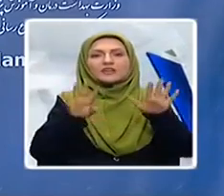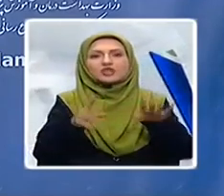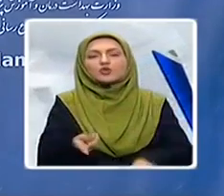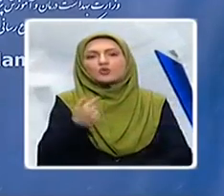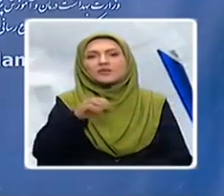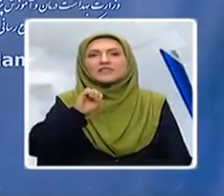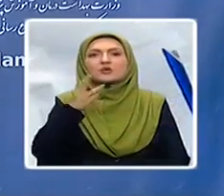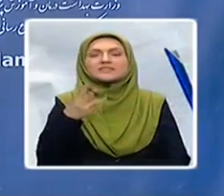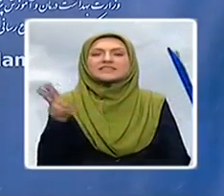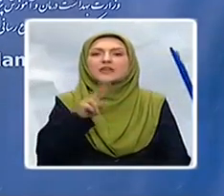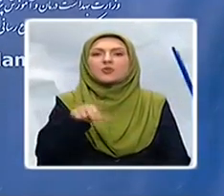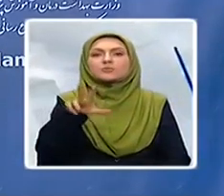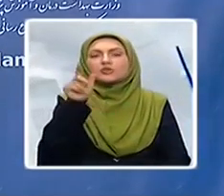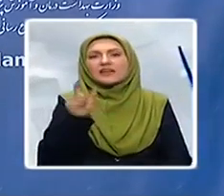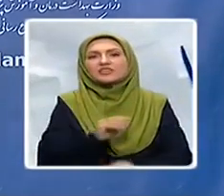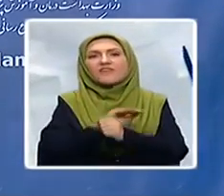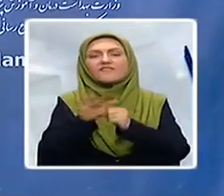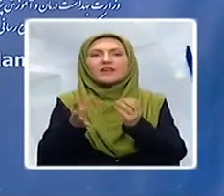89,328 مورد هست و البته